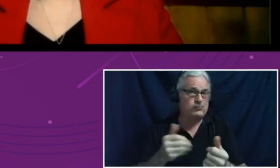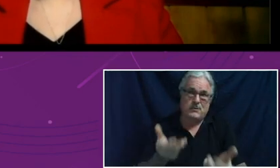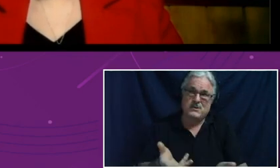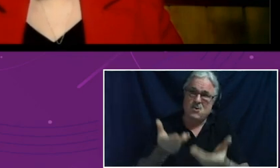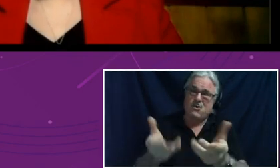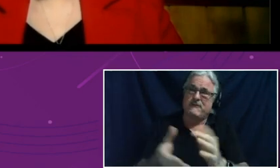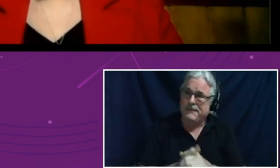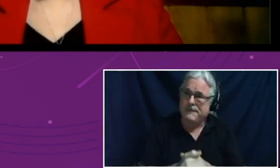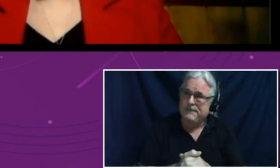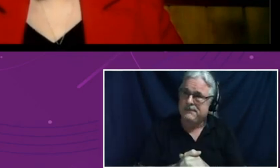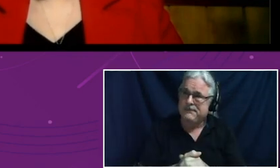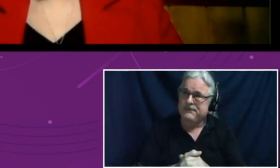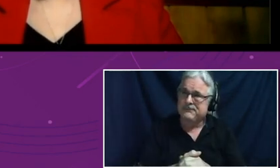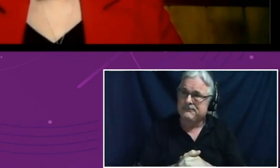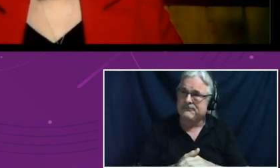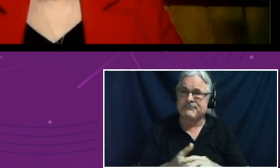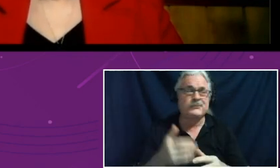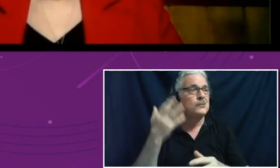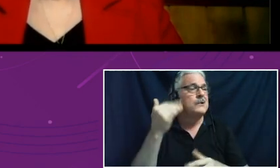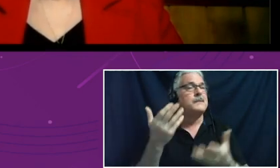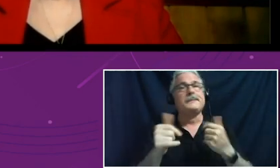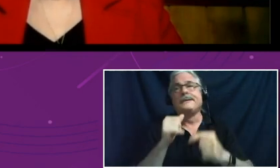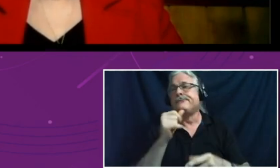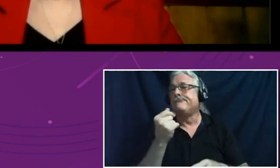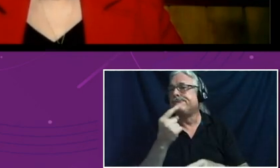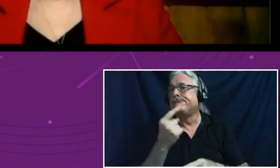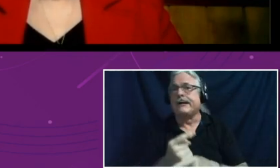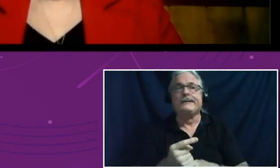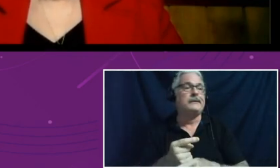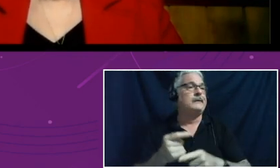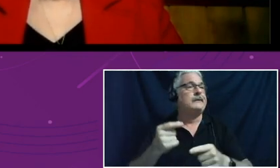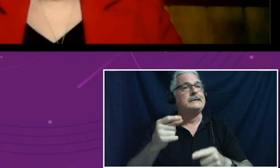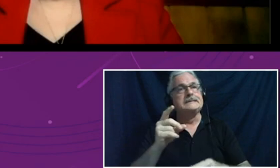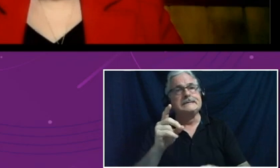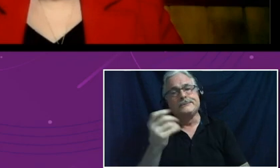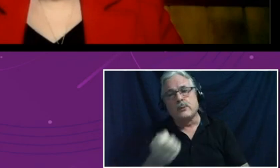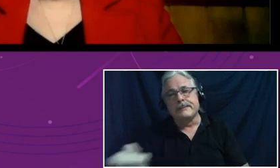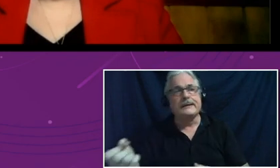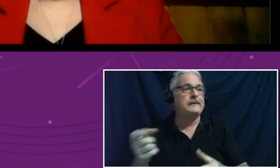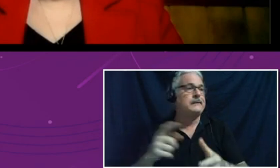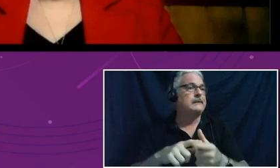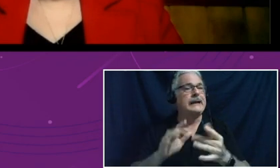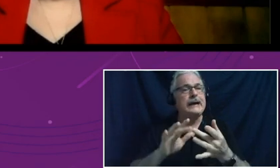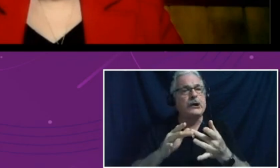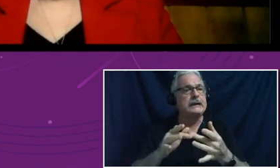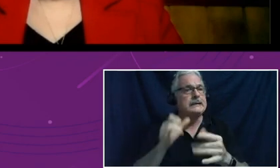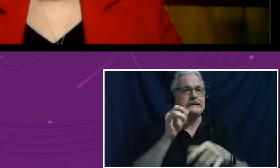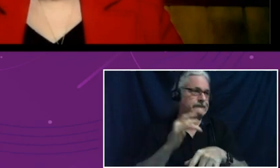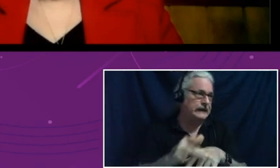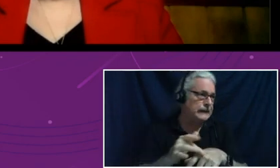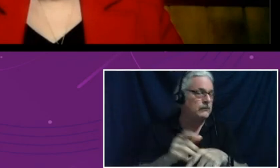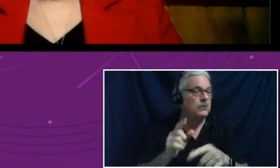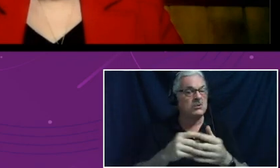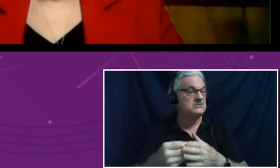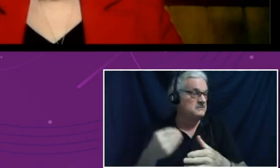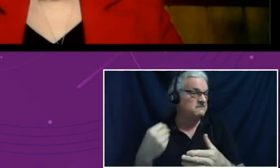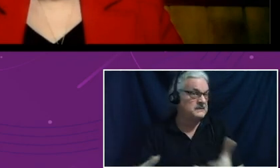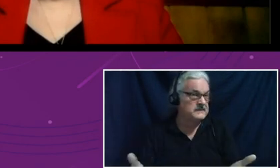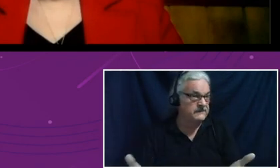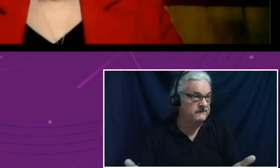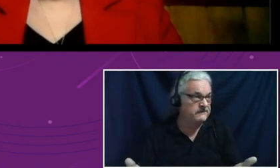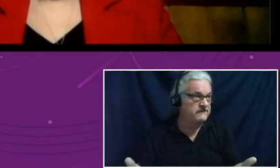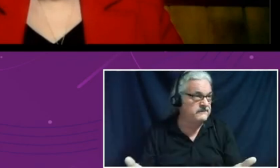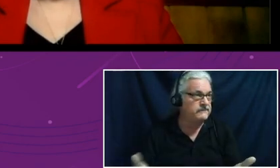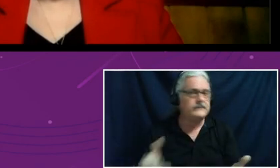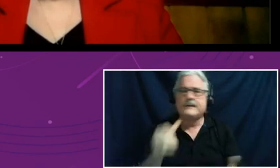bon environnement à domicile. De nombreux sites web et programmes ne sont pas accessibles pour les élèves sourds ou aveugles